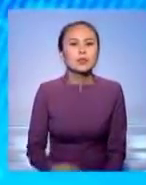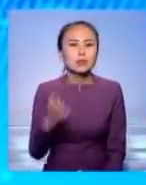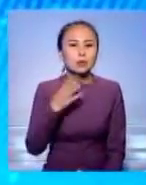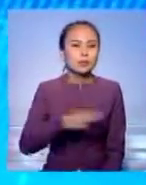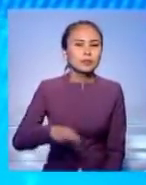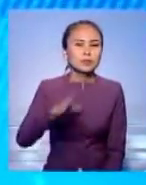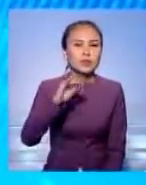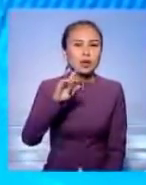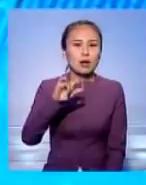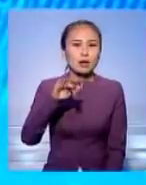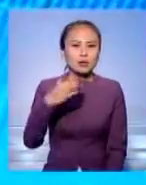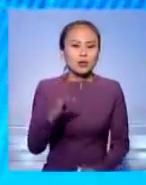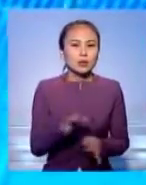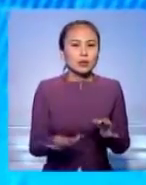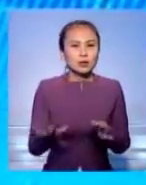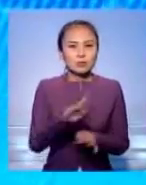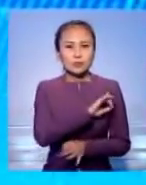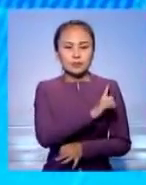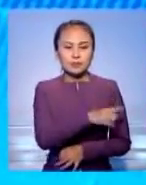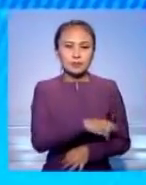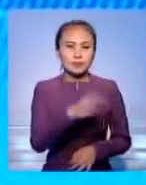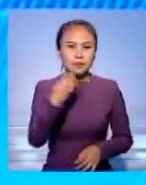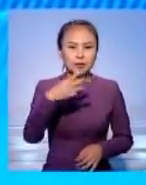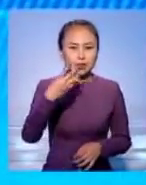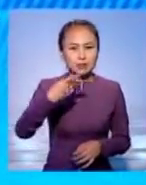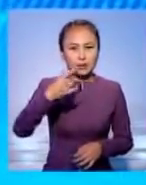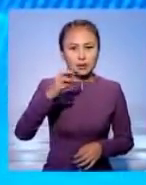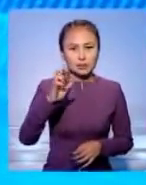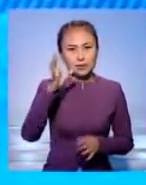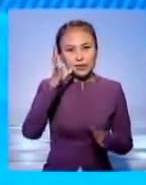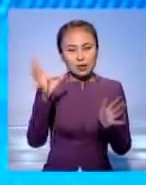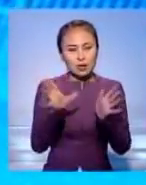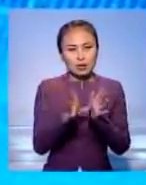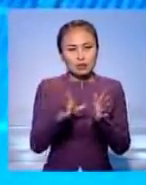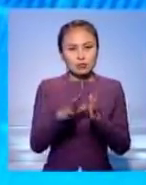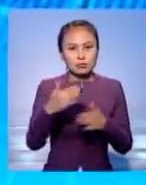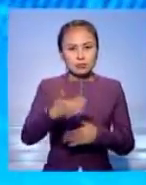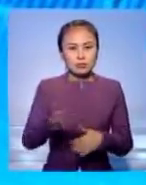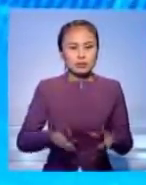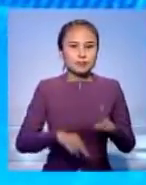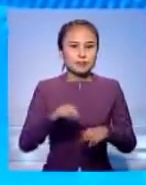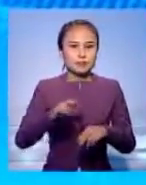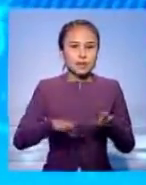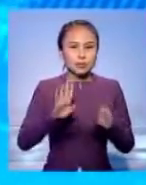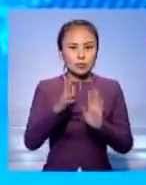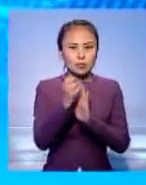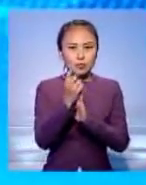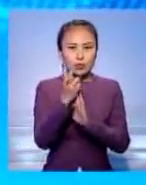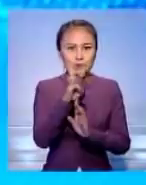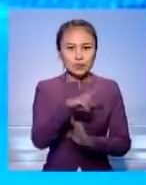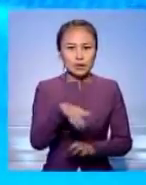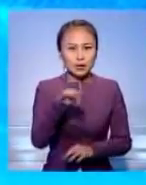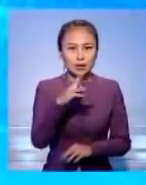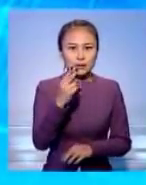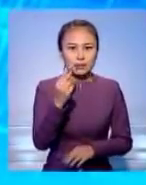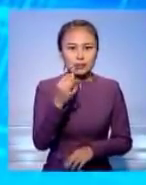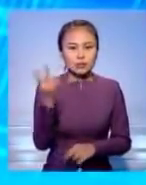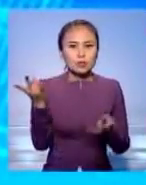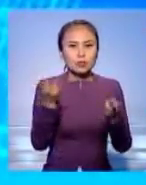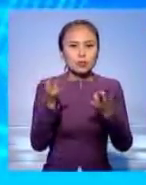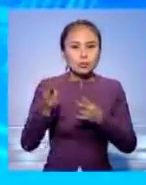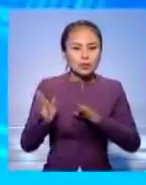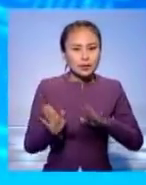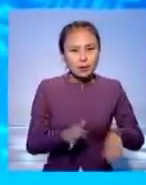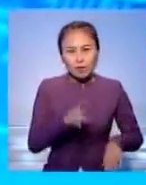Қызылорда облысының Жалағаш ауданында қуаттылығы 30 мегаватты күн электр станциясы салынады. Жобаның құны шамамен 12 миллиард теңге. Тиісті